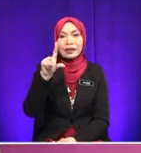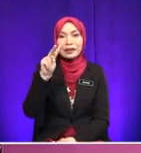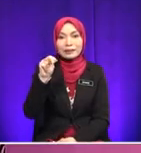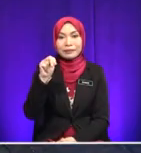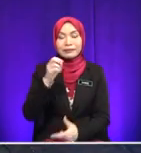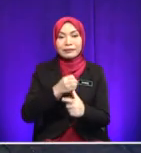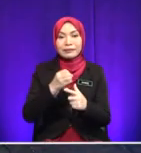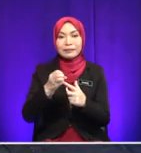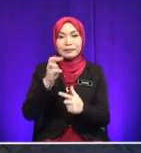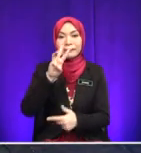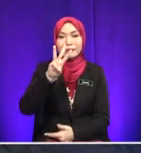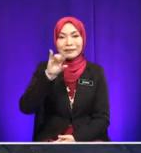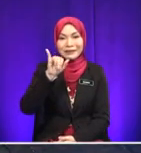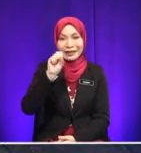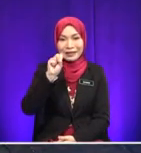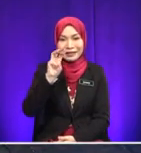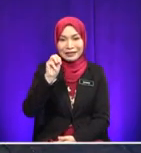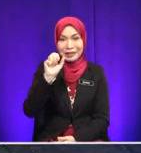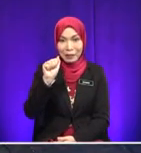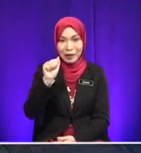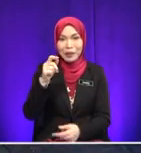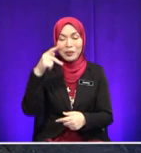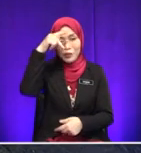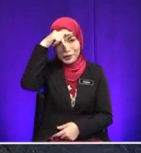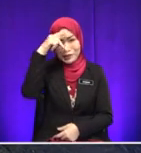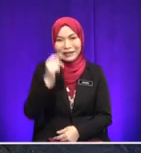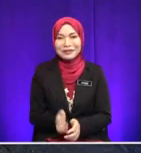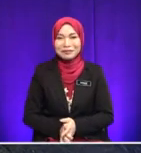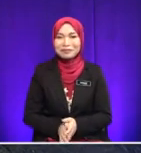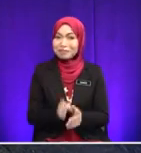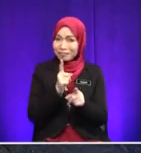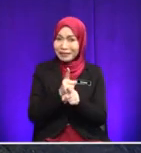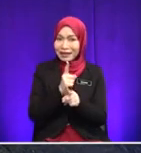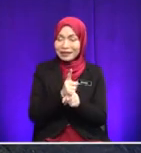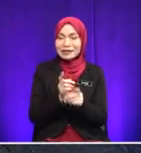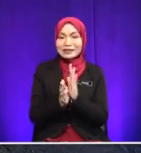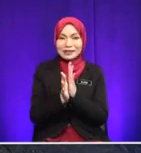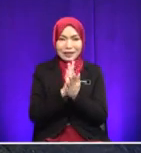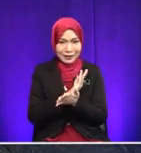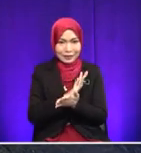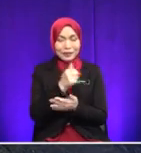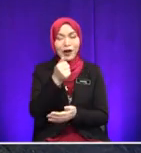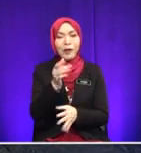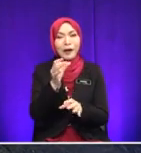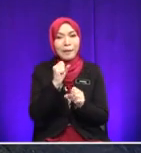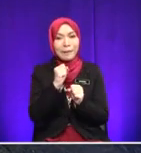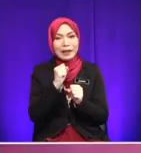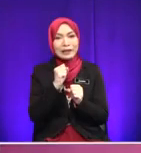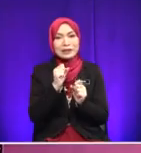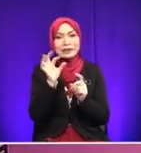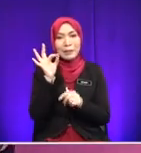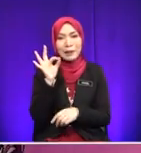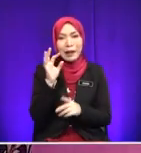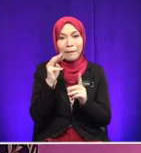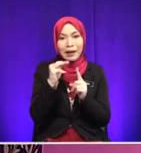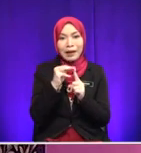8 bintang. Tahniah. Okey, bagi tanya tepukan Puniten kepada rakan-rakan yang sudah membaca bahan yang diberikan. Tapi